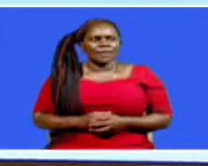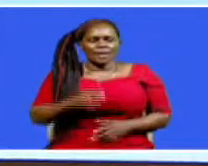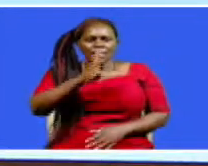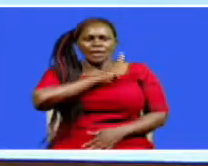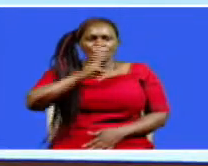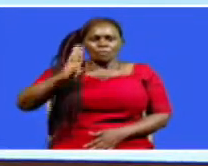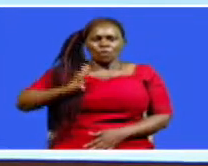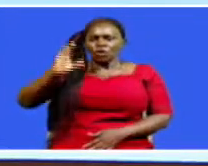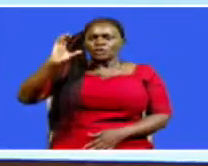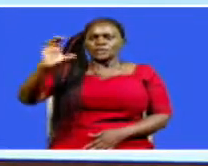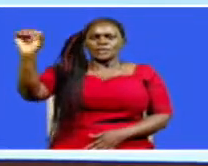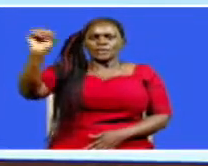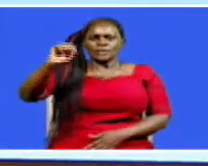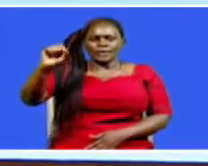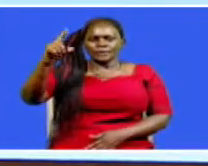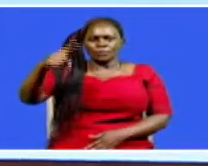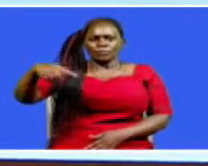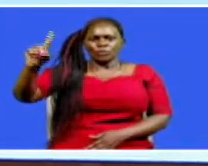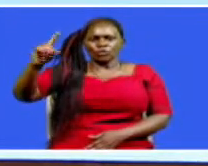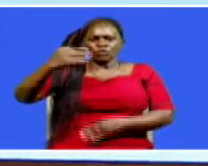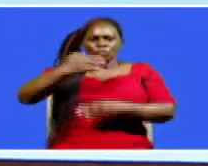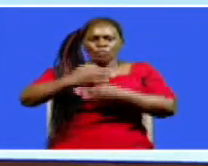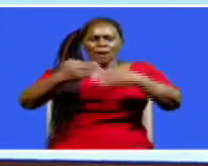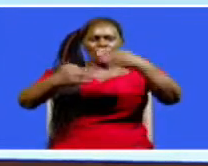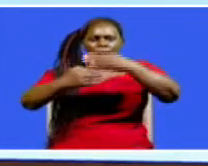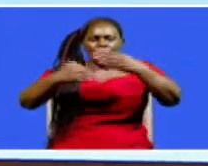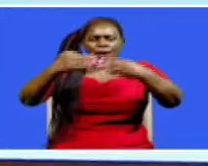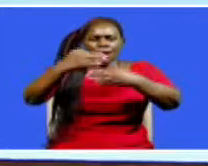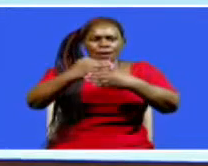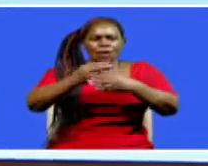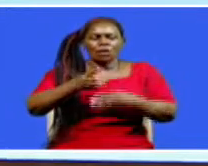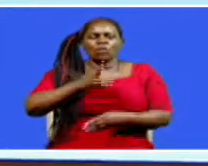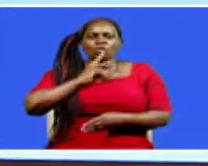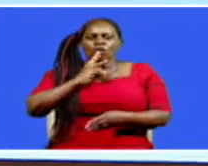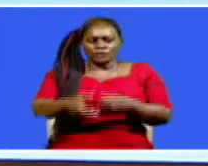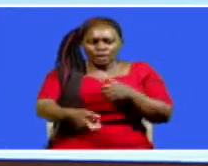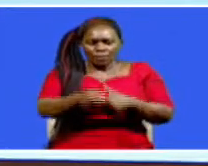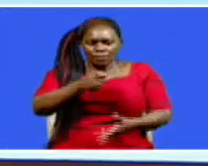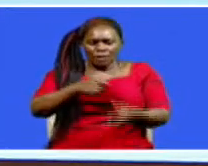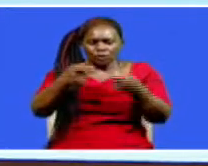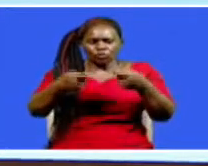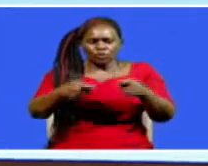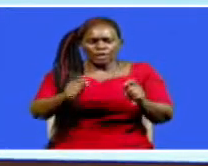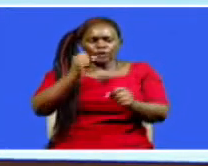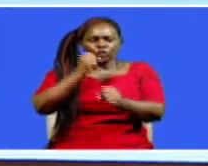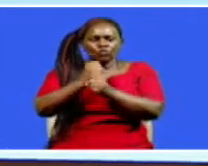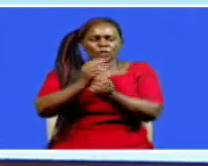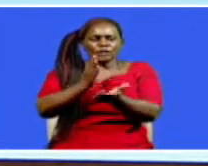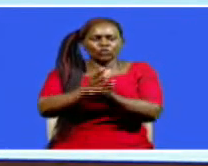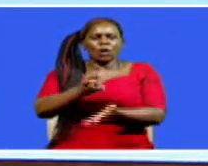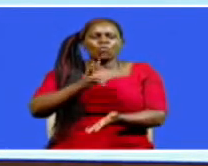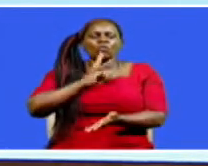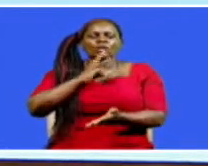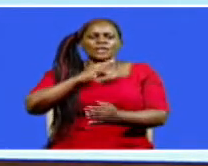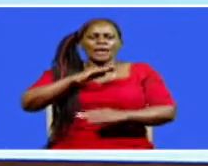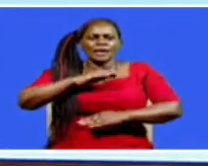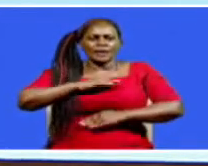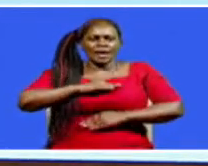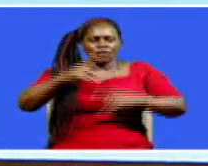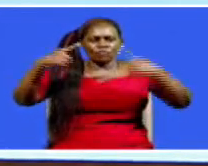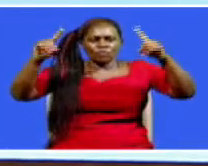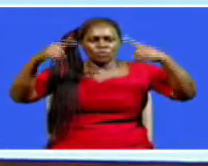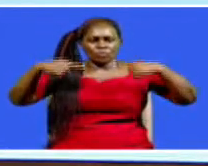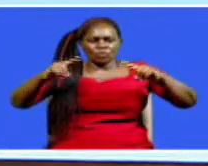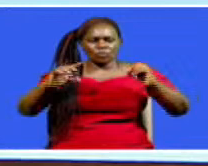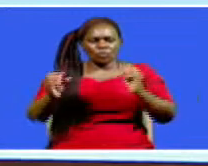Baraza la Mawaziri limepitisha mpango wa ujenzi wa mabwa zaidi nchini katika juhudi za kuhakikisha maji ya kutosha kufanikisha